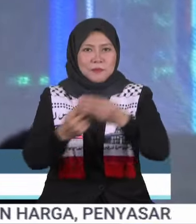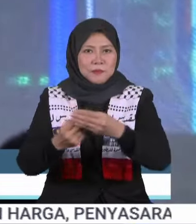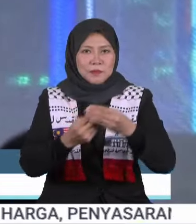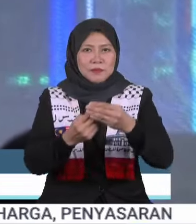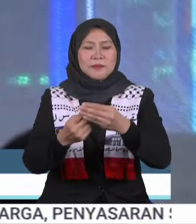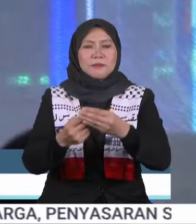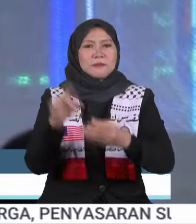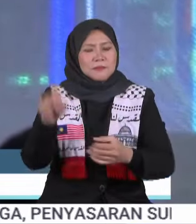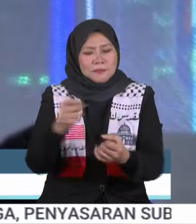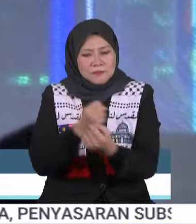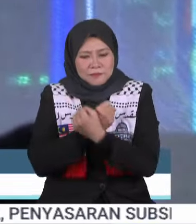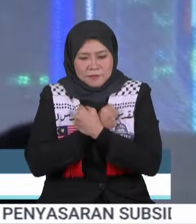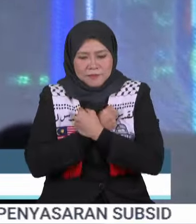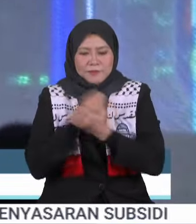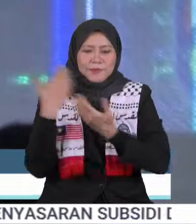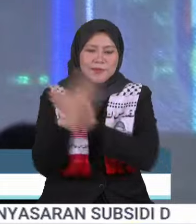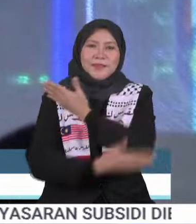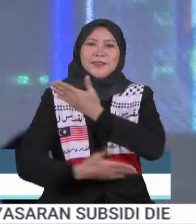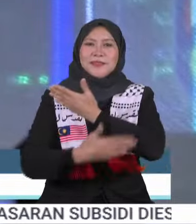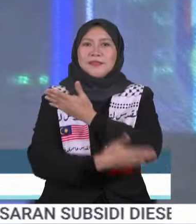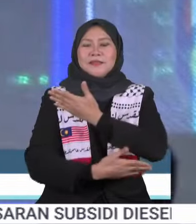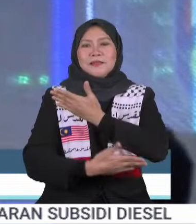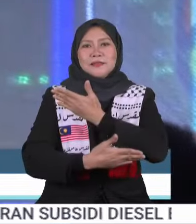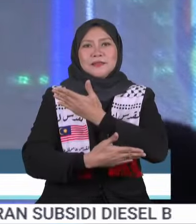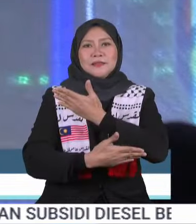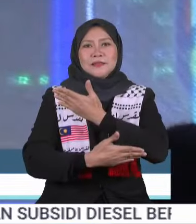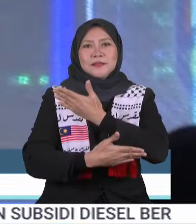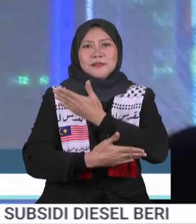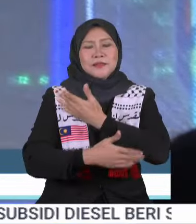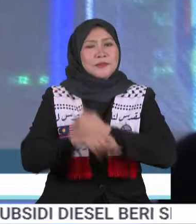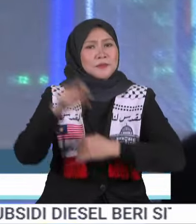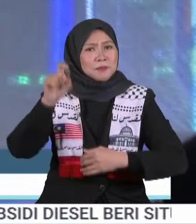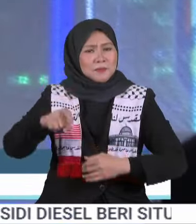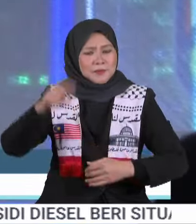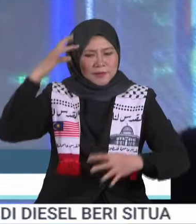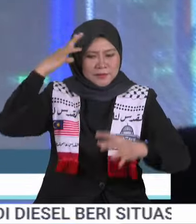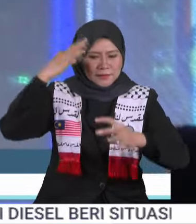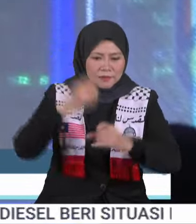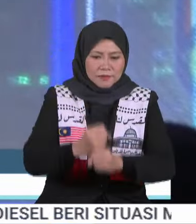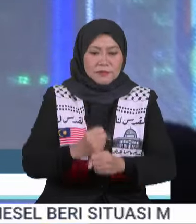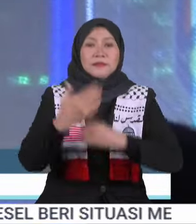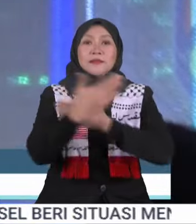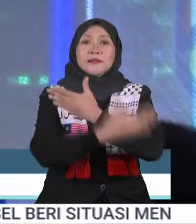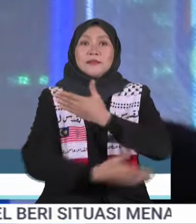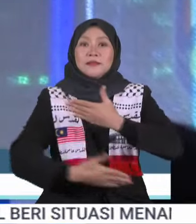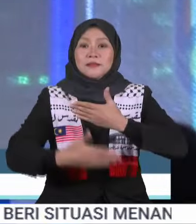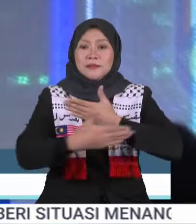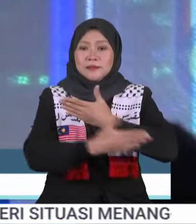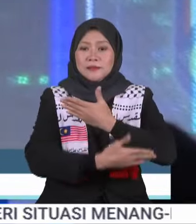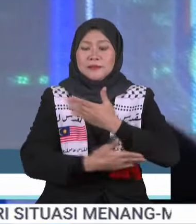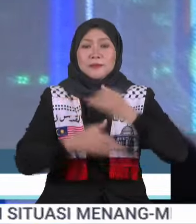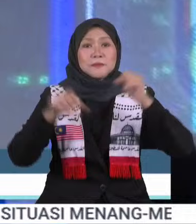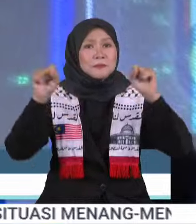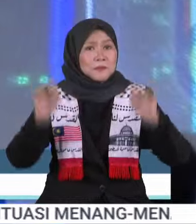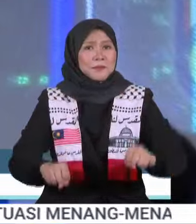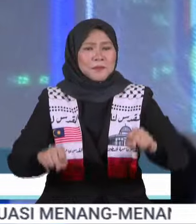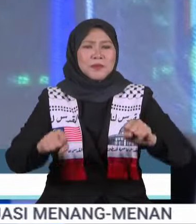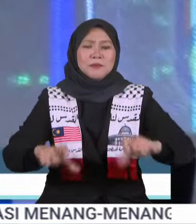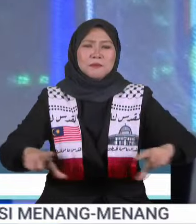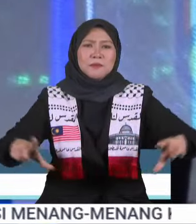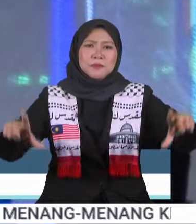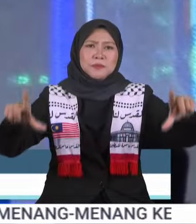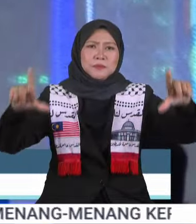mesti dengan kecintaan kepada negara, mesti keyakinan bahawa negara ini mampu